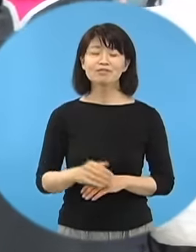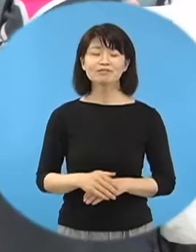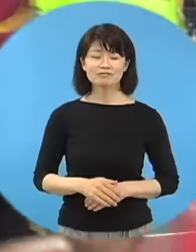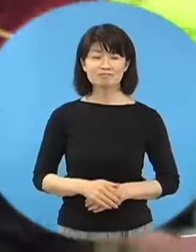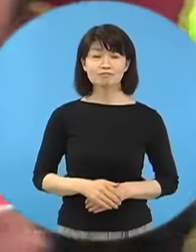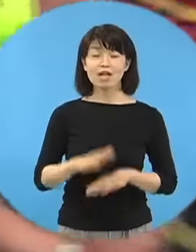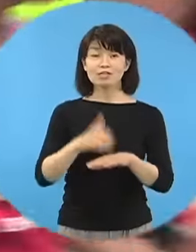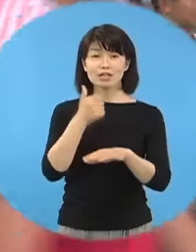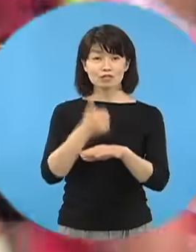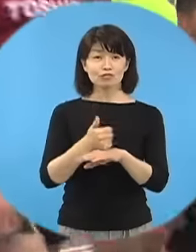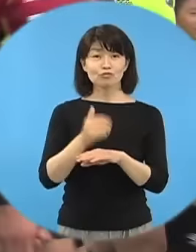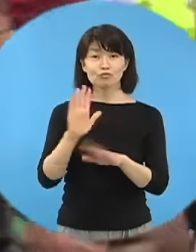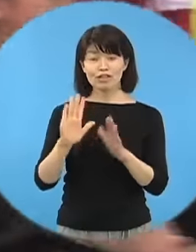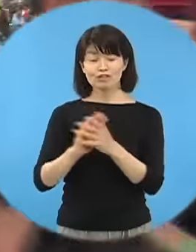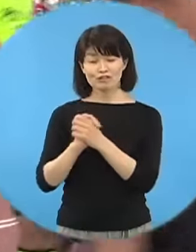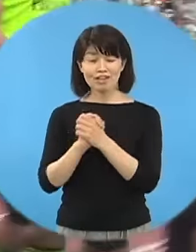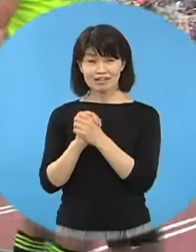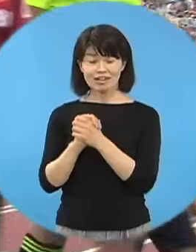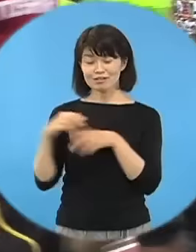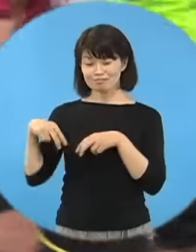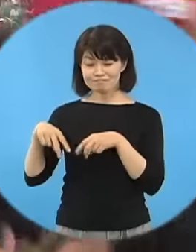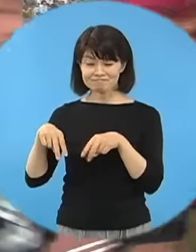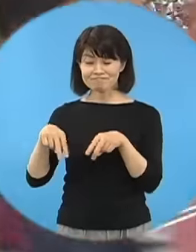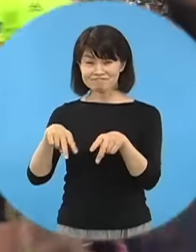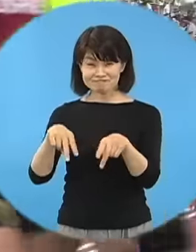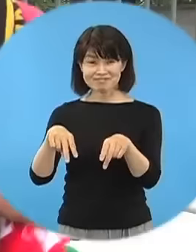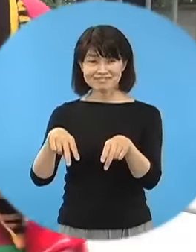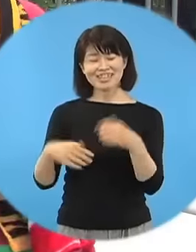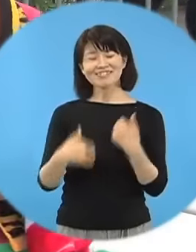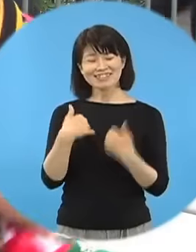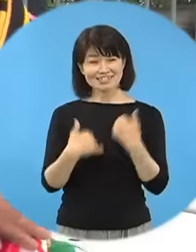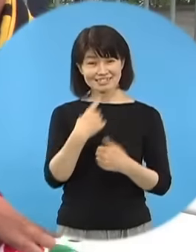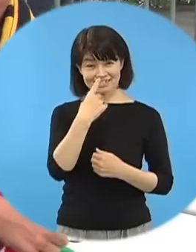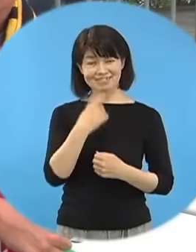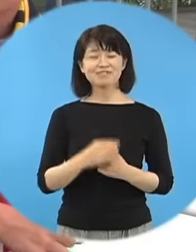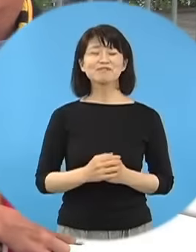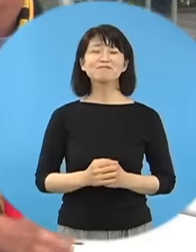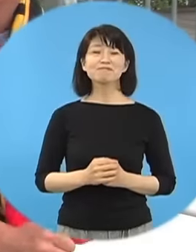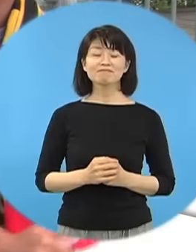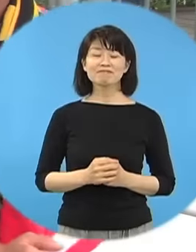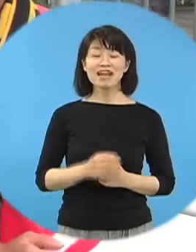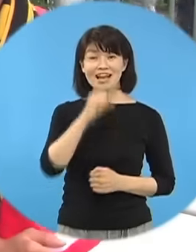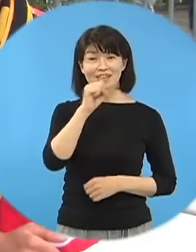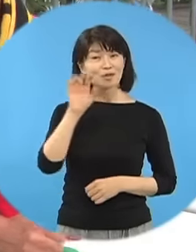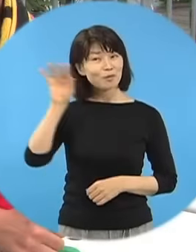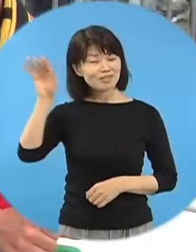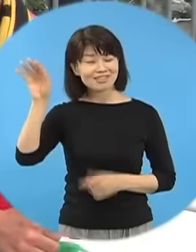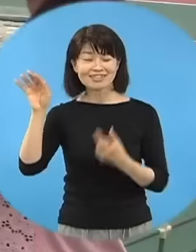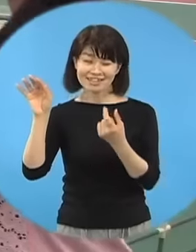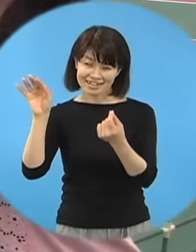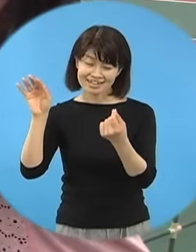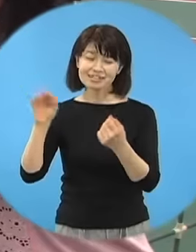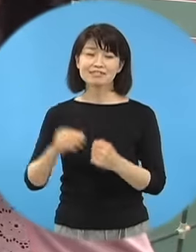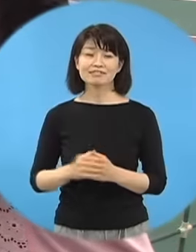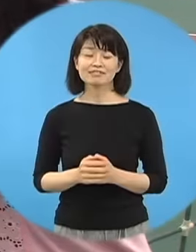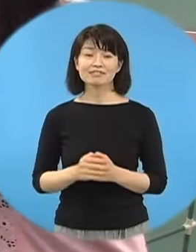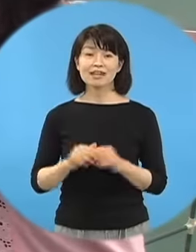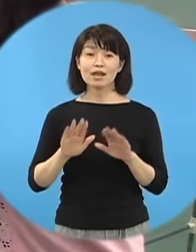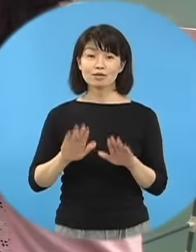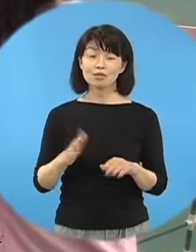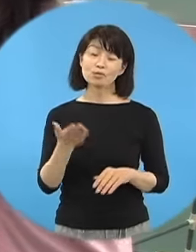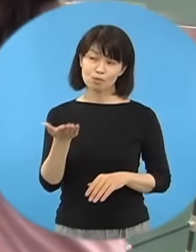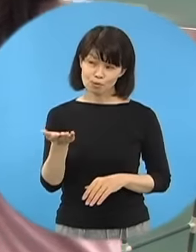か手と内でして嬉しくあそっかいい思い出になったね今日イベントに